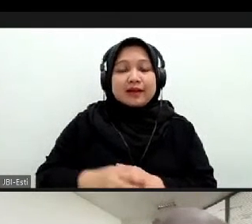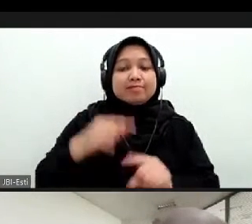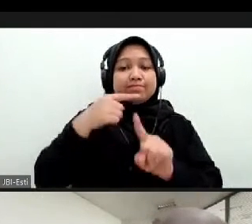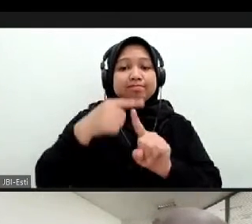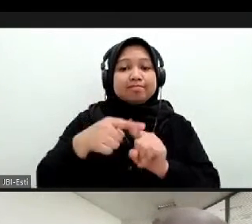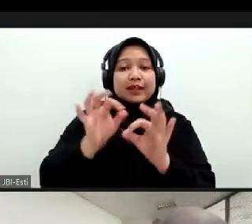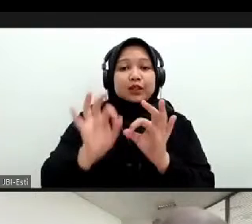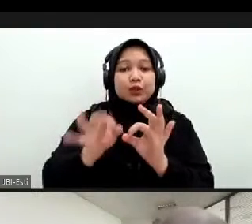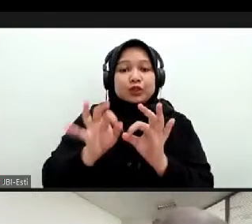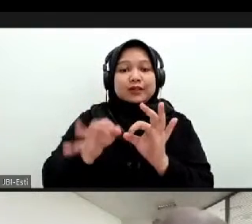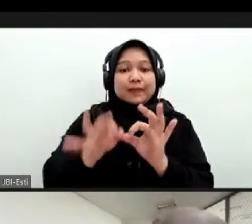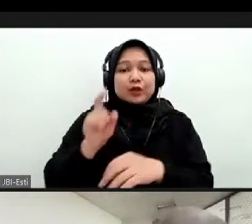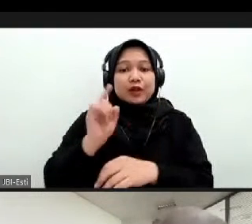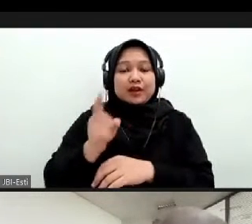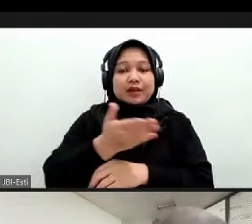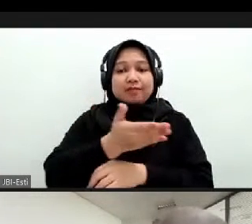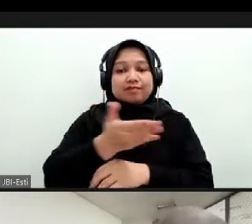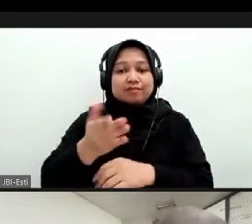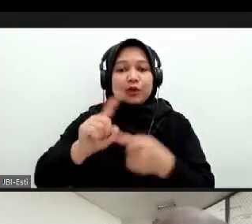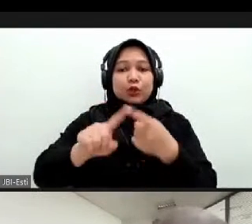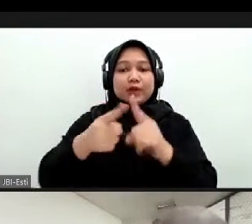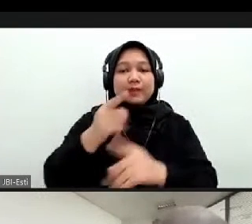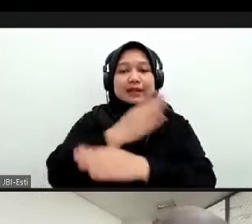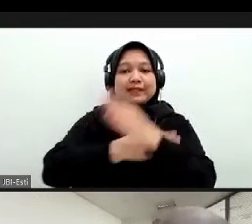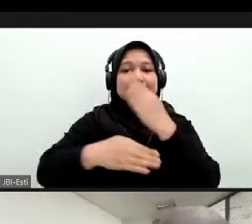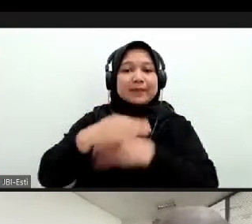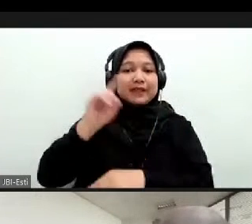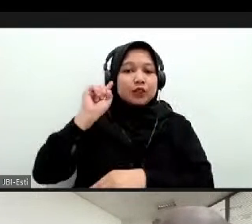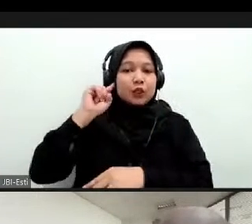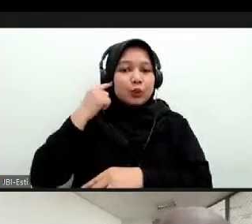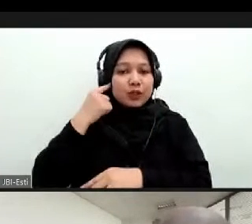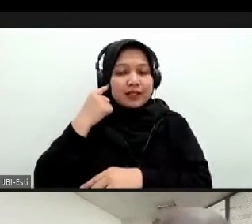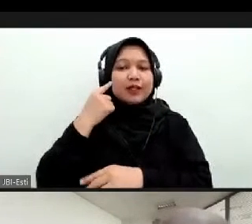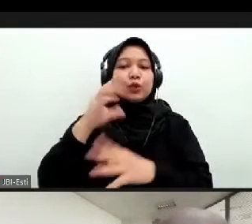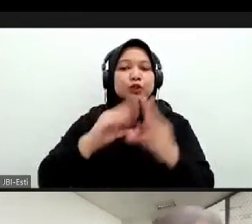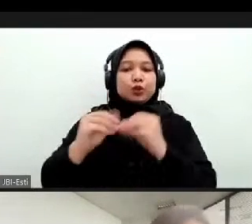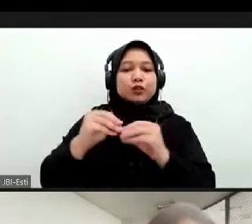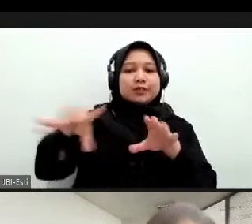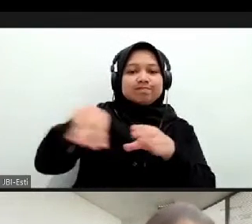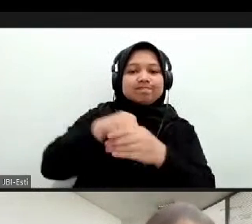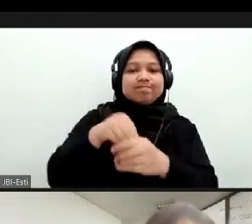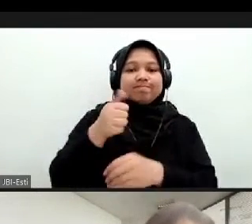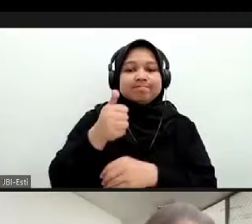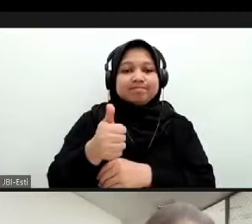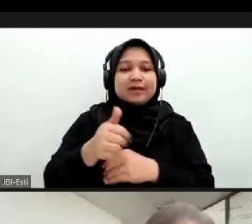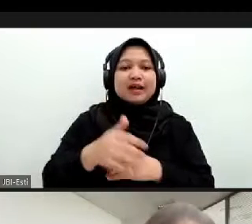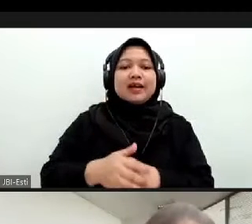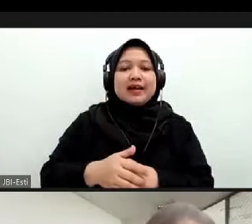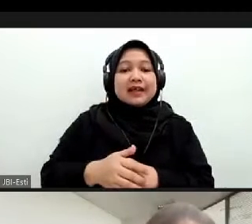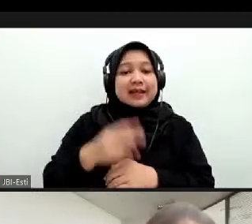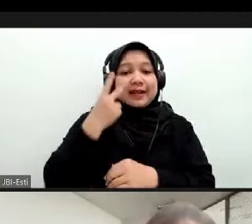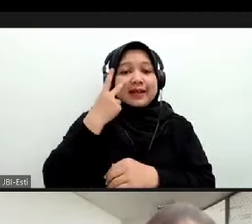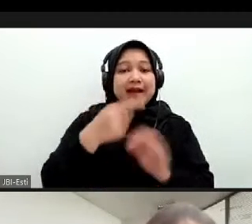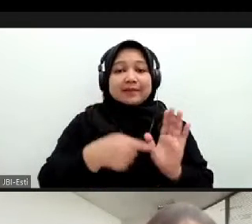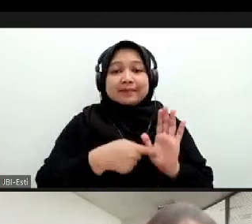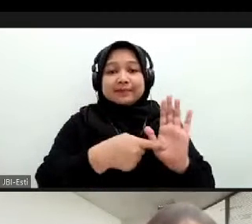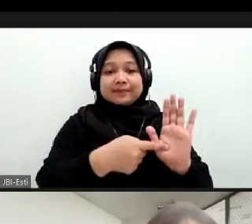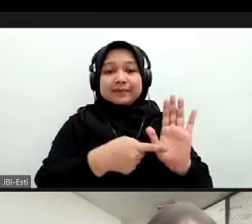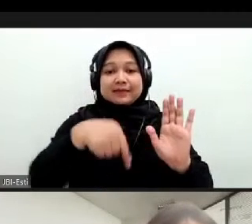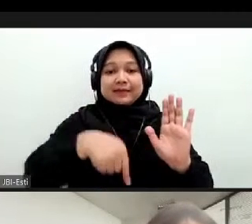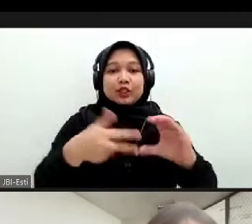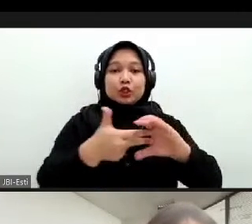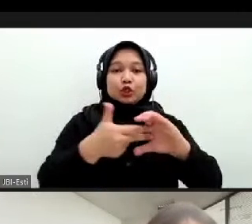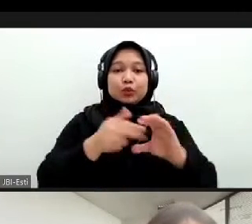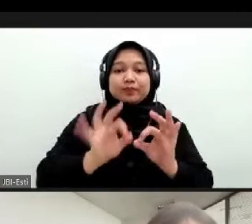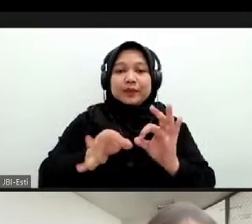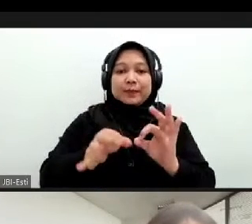teman-teman disabilitas rungu dalam mengikuti diskusi pada hari ini, sebagaimana dapat terlihat saat ini dalam layar Zoom Anda. Jika ada pertanyaan,